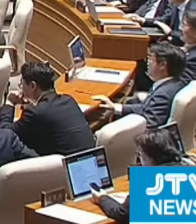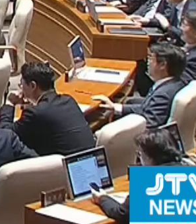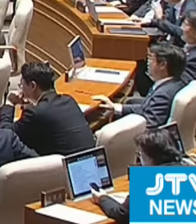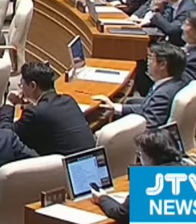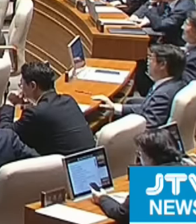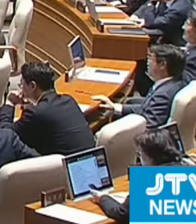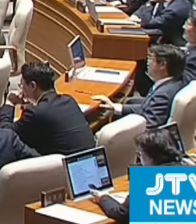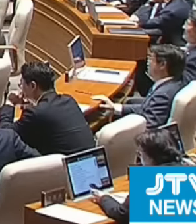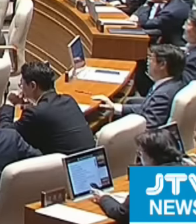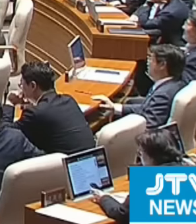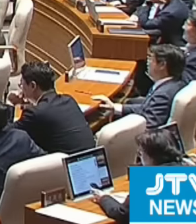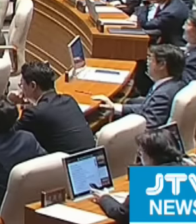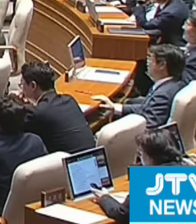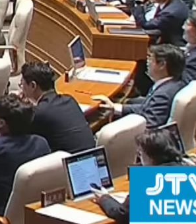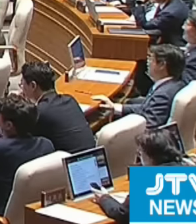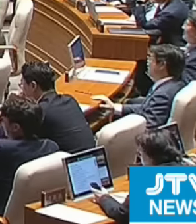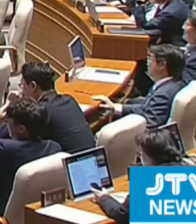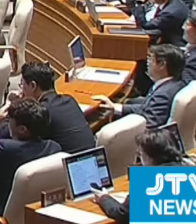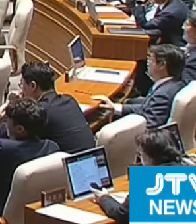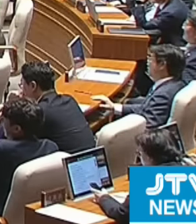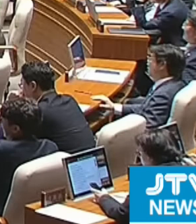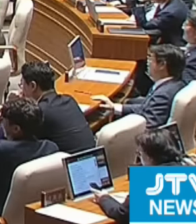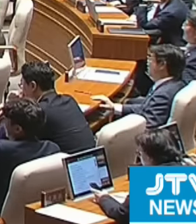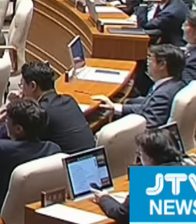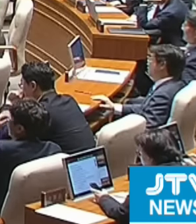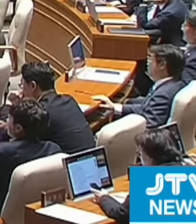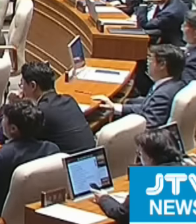자, 이상희 의원님 정리해 주십시오.